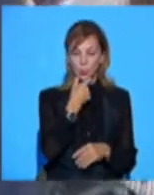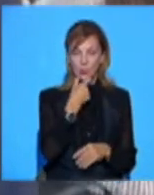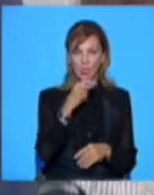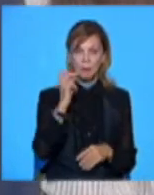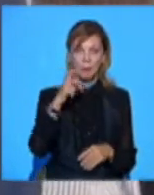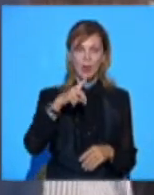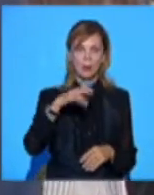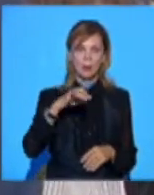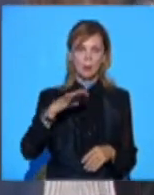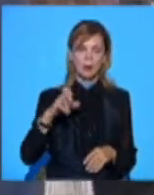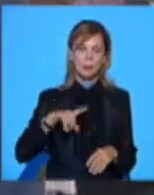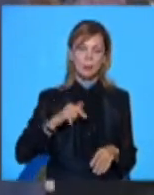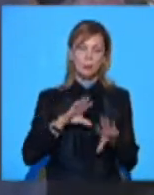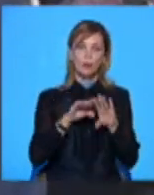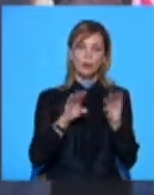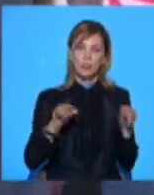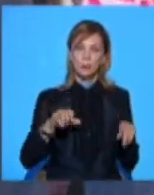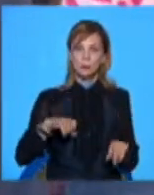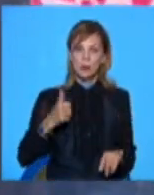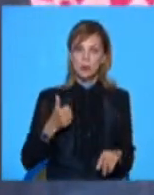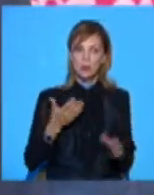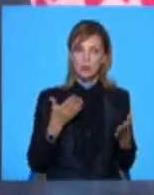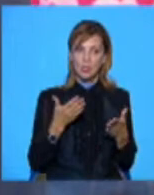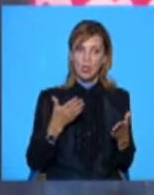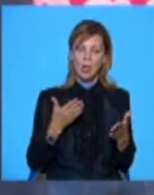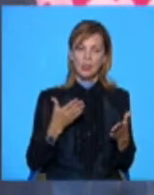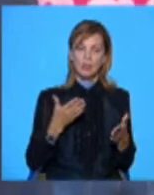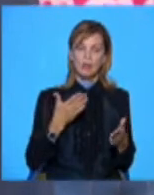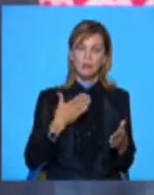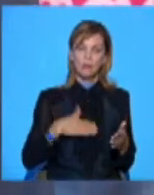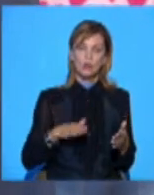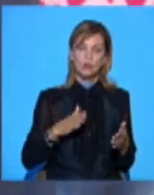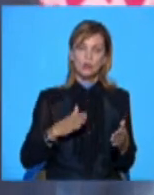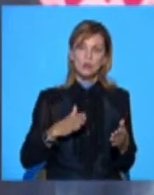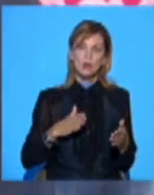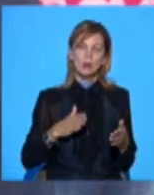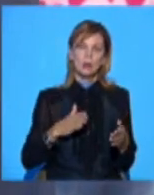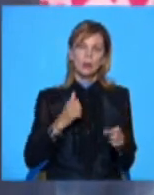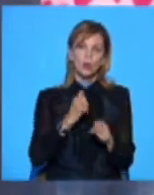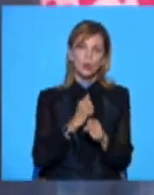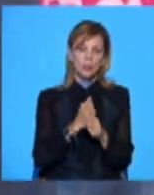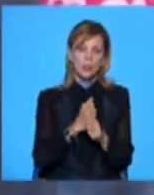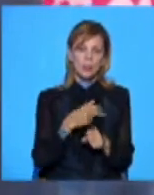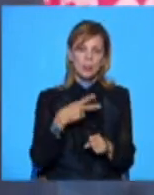pandemie sunt mulți tineri care preferă să intre direct pe piața muncii,